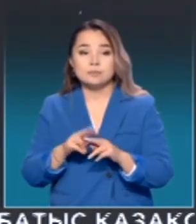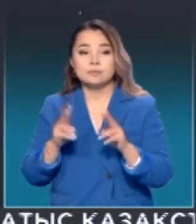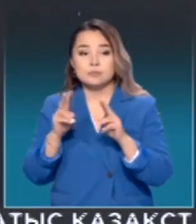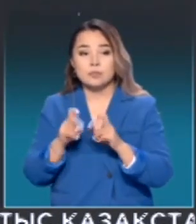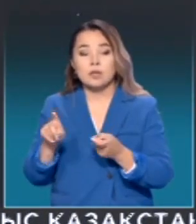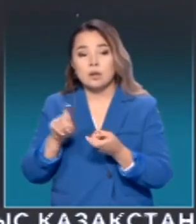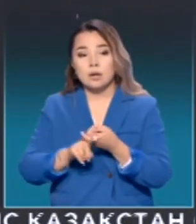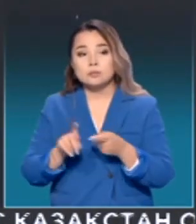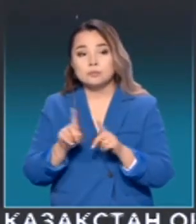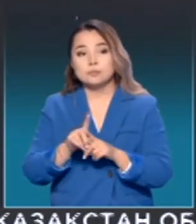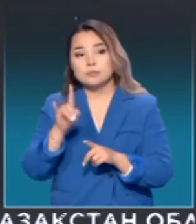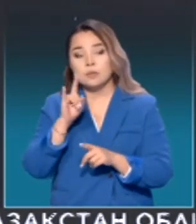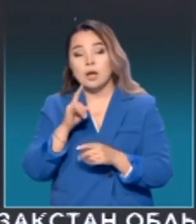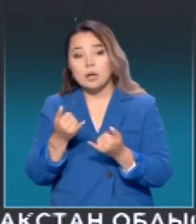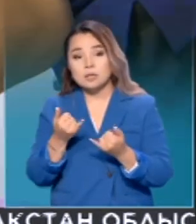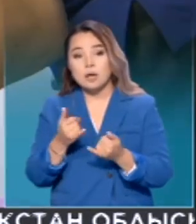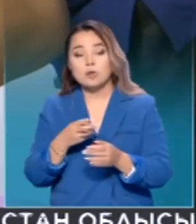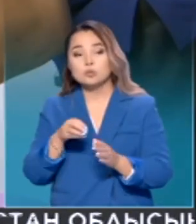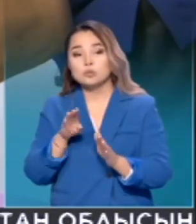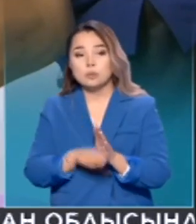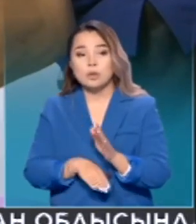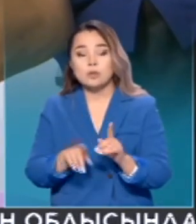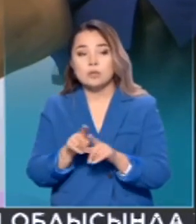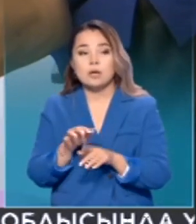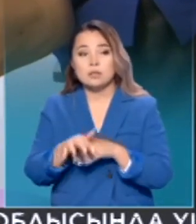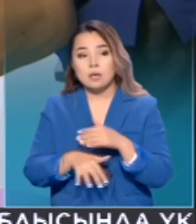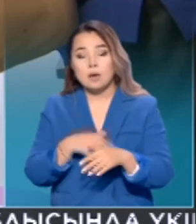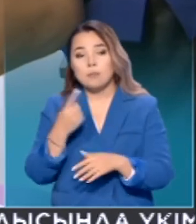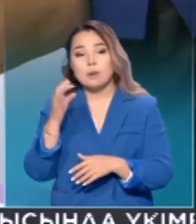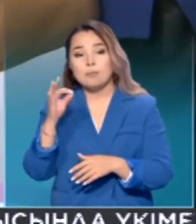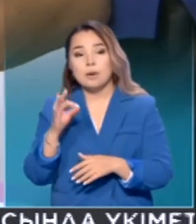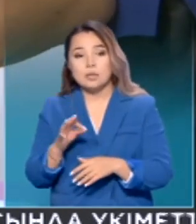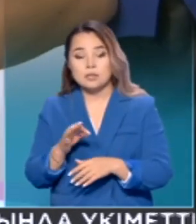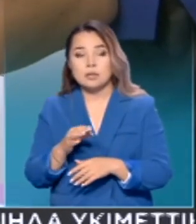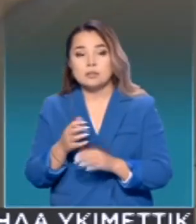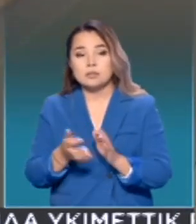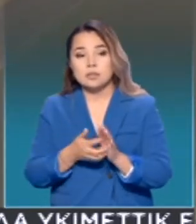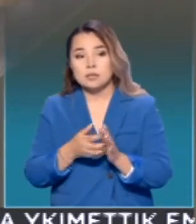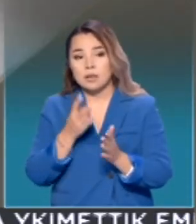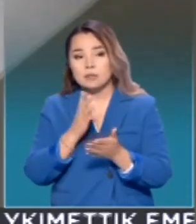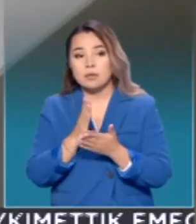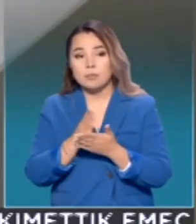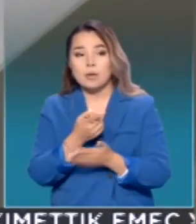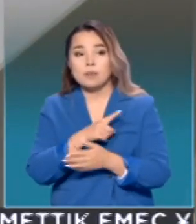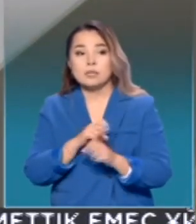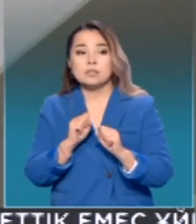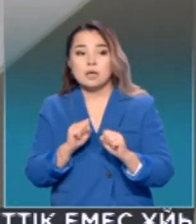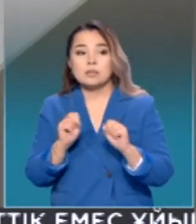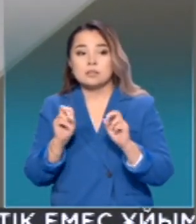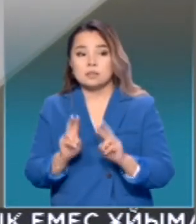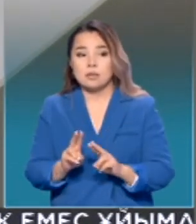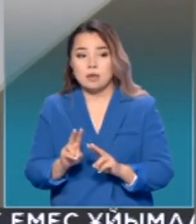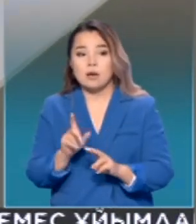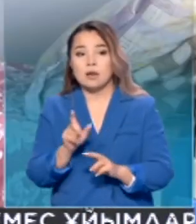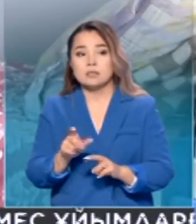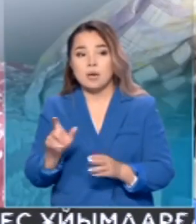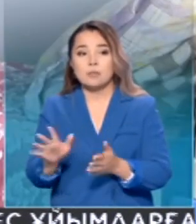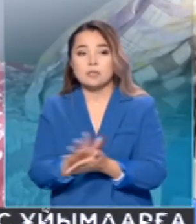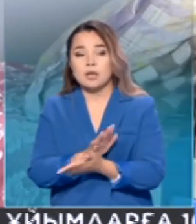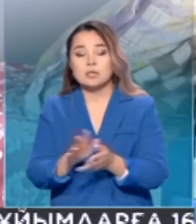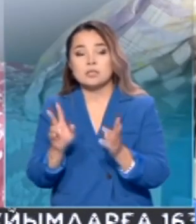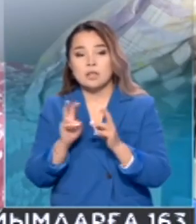скринингтің арқасында қазір ауру асқынып келушілердің саны 1%-ға жетер жетпес. Медициналық сақтандырылған азаматтар тегін